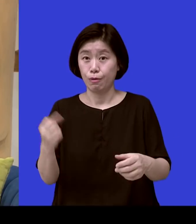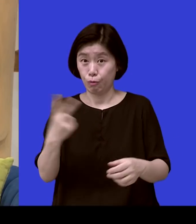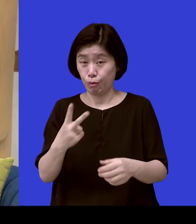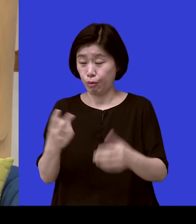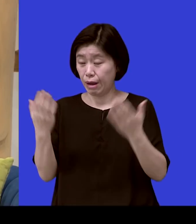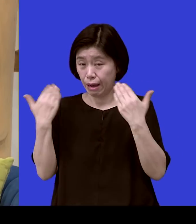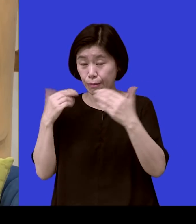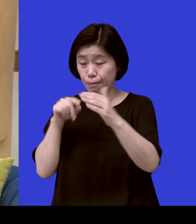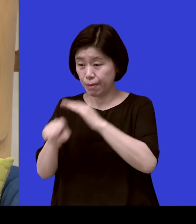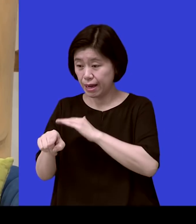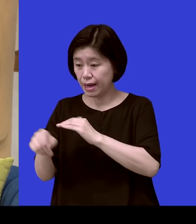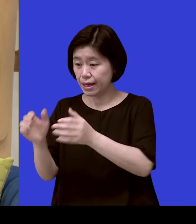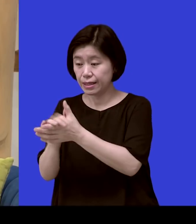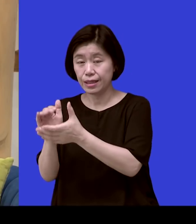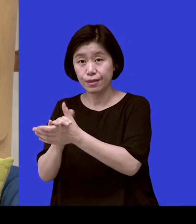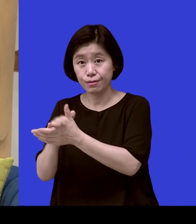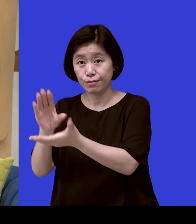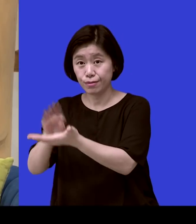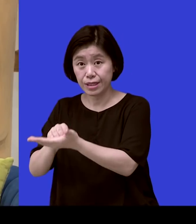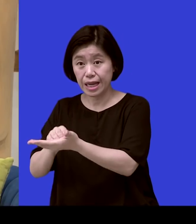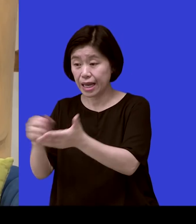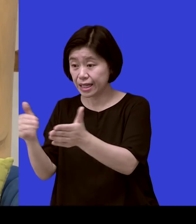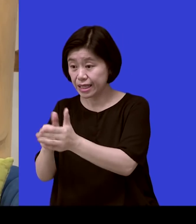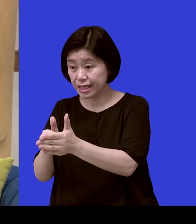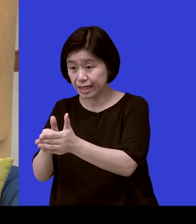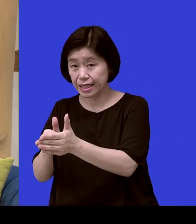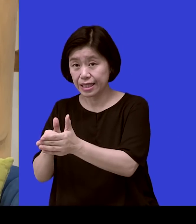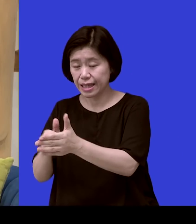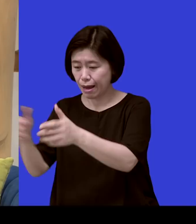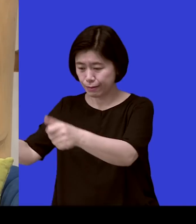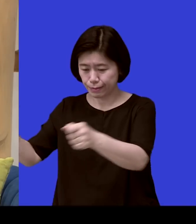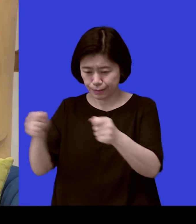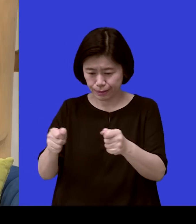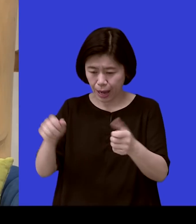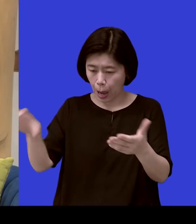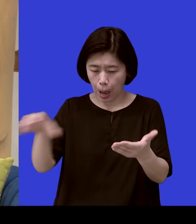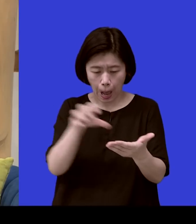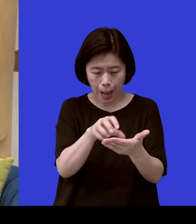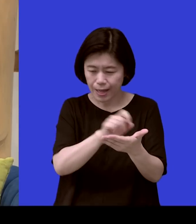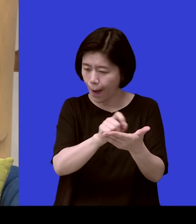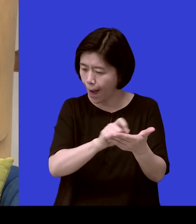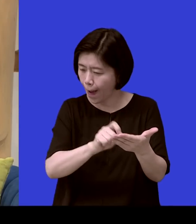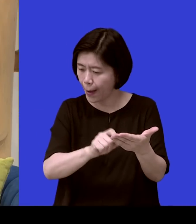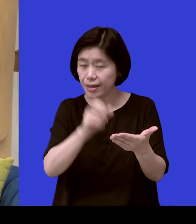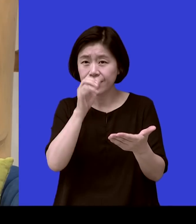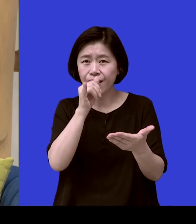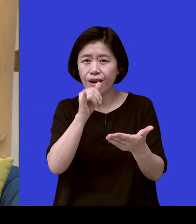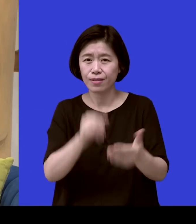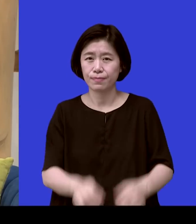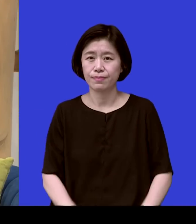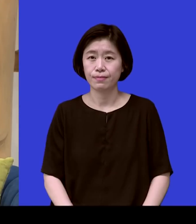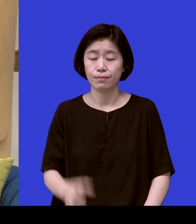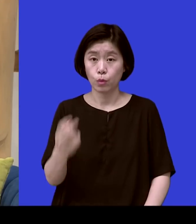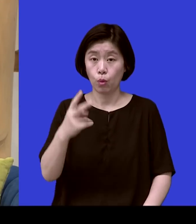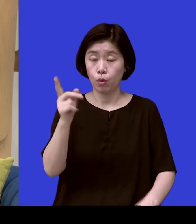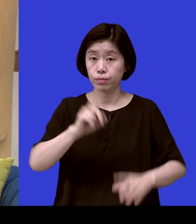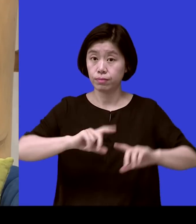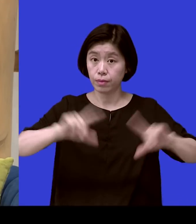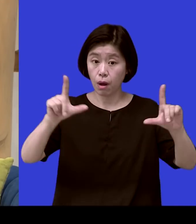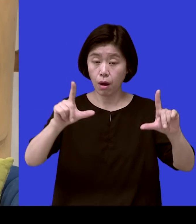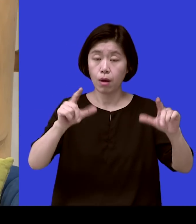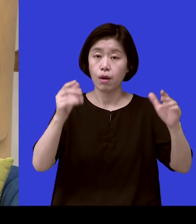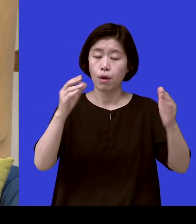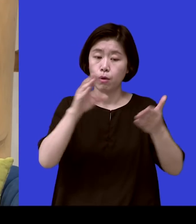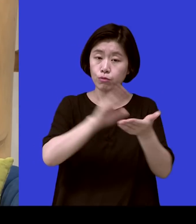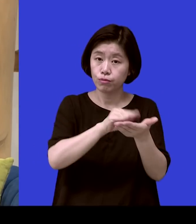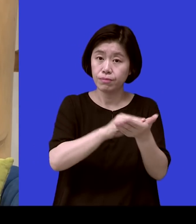숙제를 아예 해가지고 갔는데 자기 친한 친구가 숙제를 안 해왔기 때문에 예. 걔하고 벌 쓰면서 놀고 싶어서